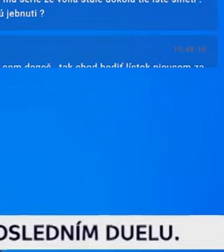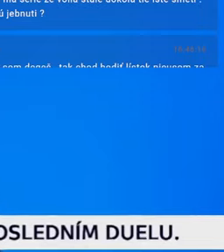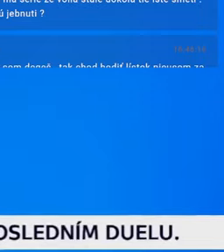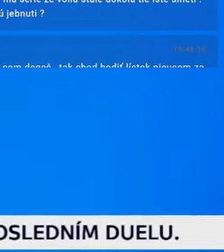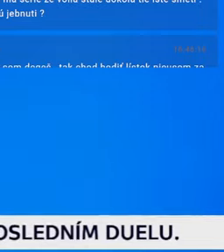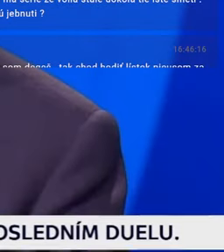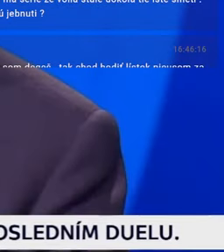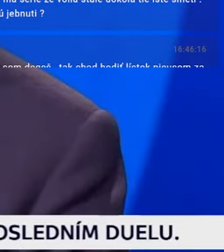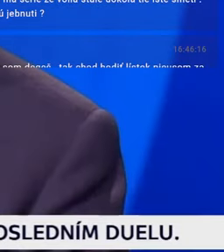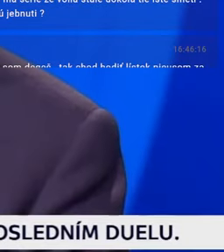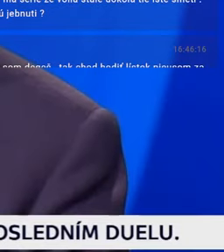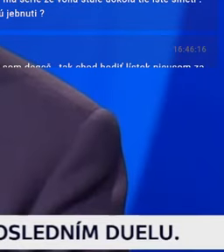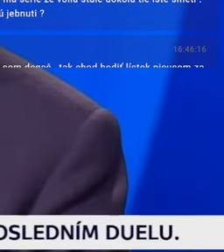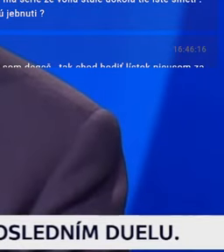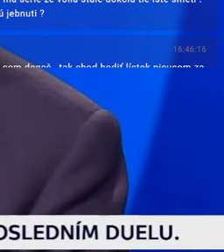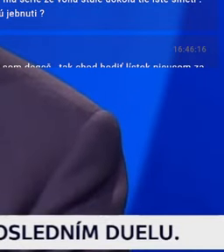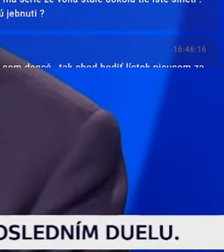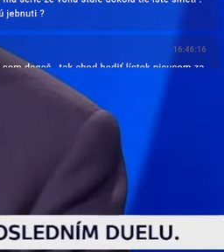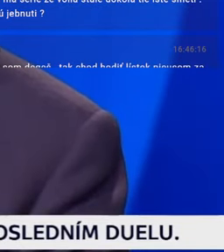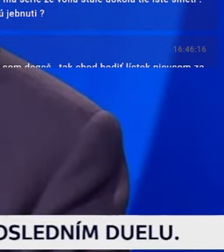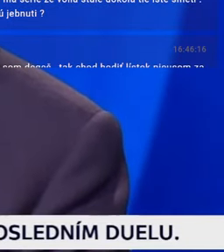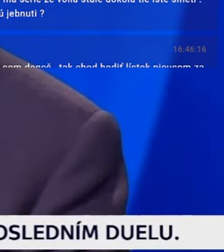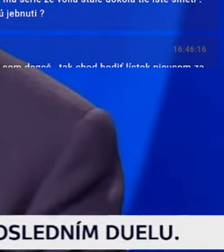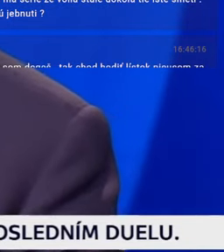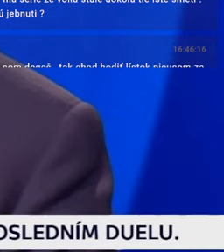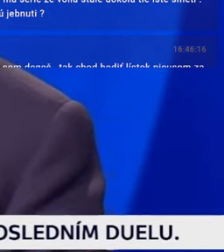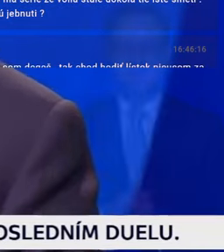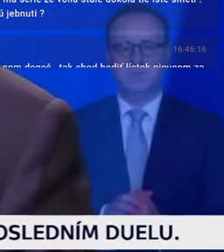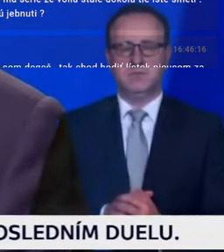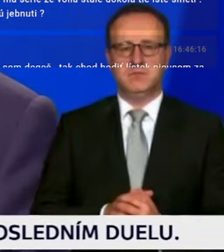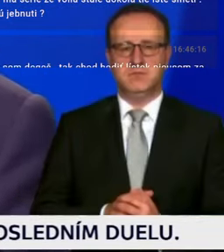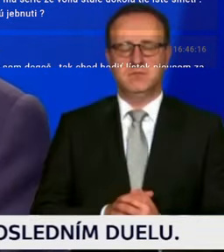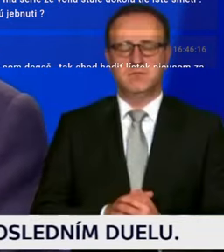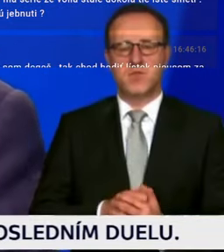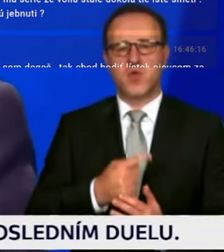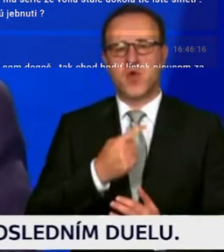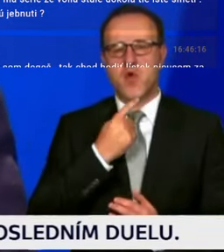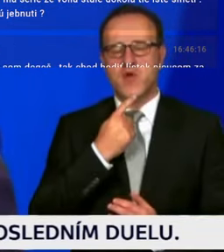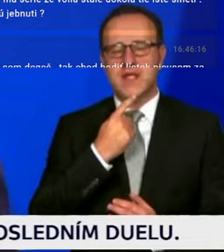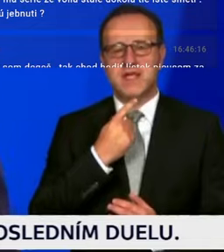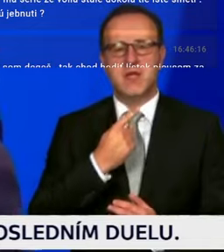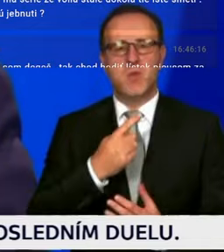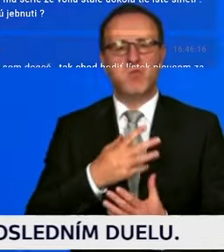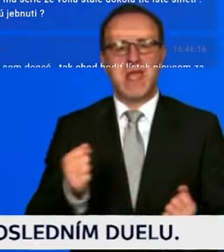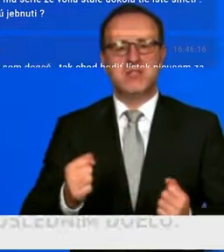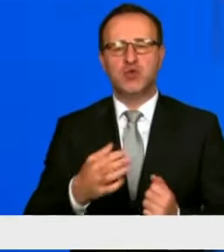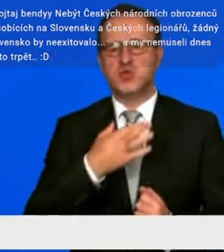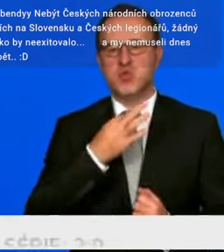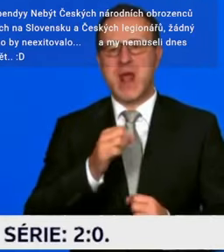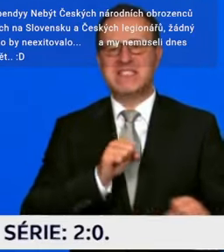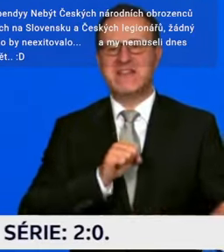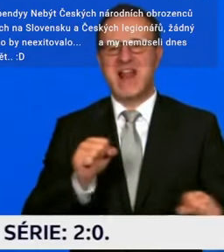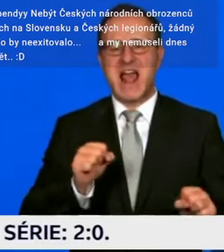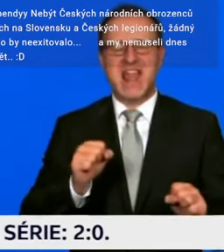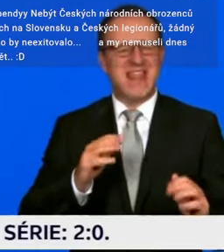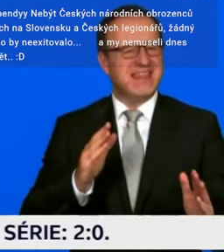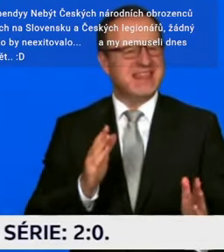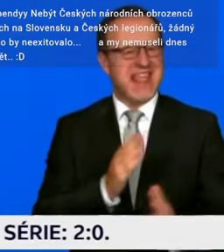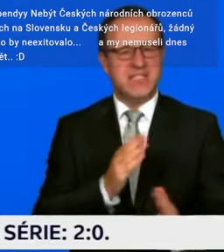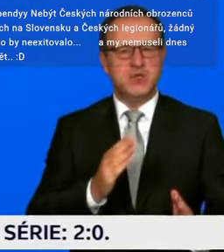súhlasom vlády neexistuje aby náboj jedna nábojnica odišla bez toho aby sa vláda pod to